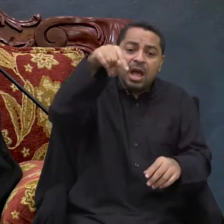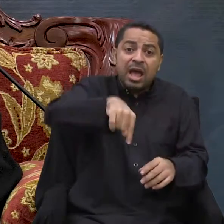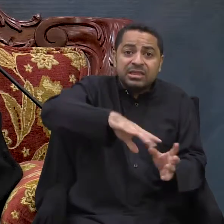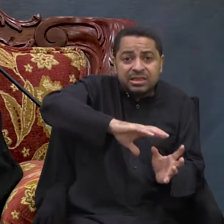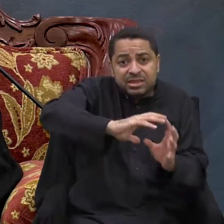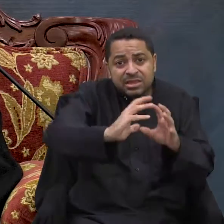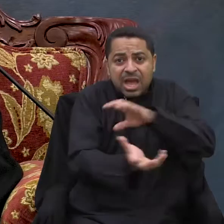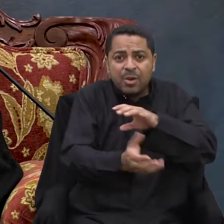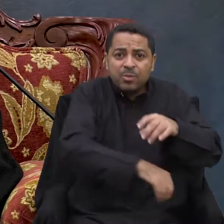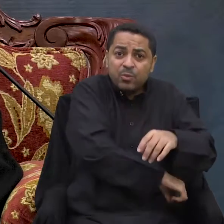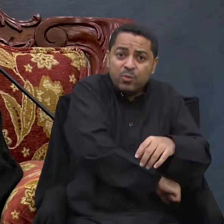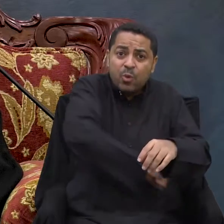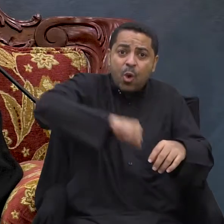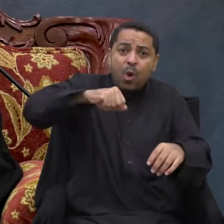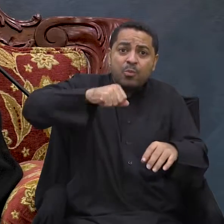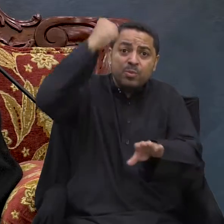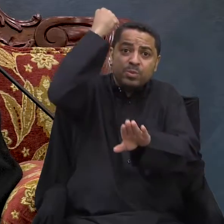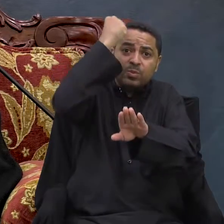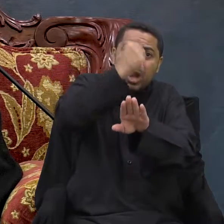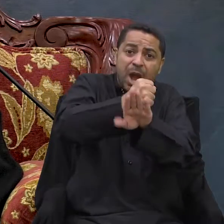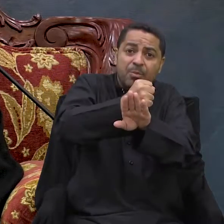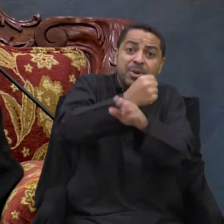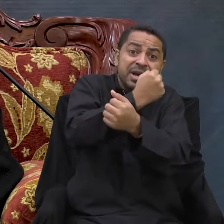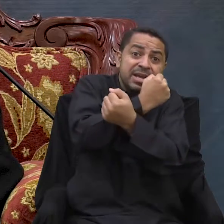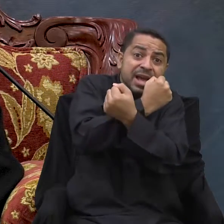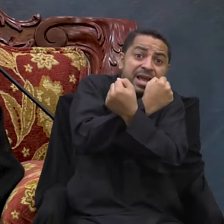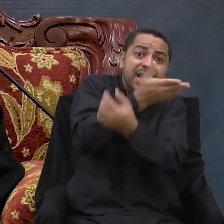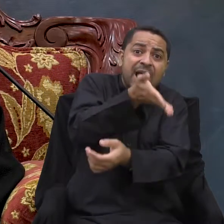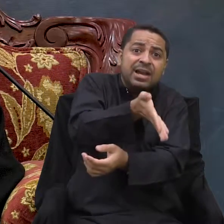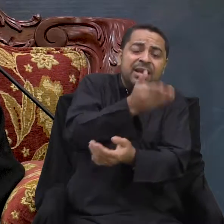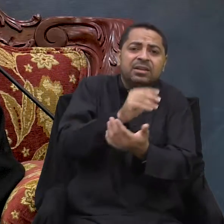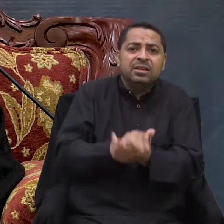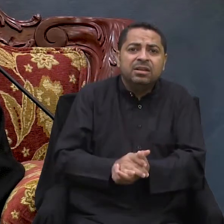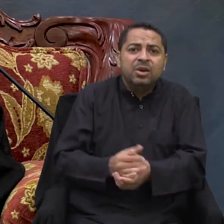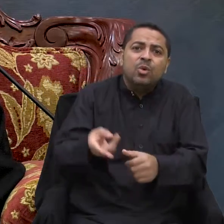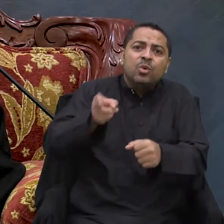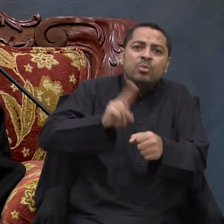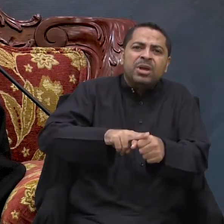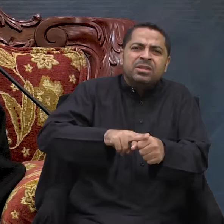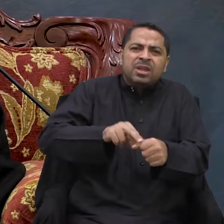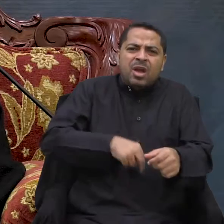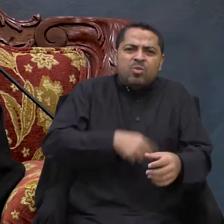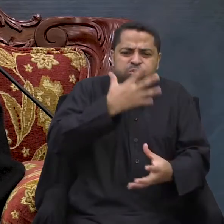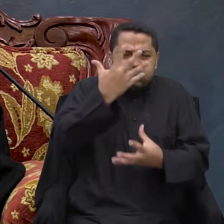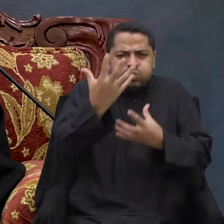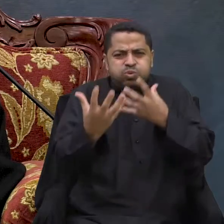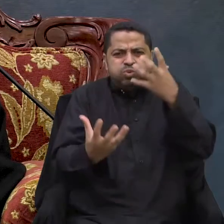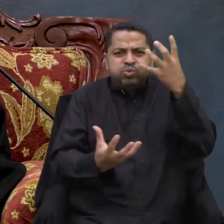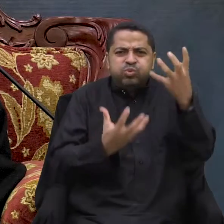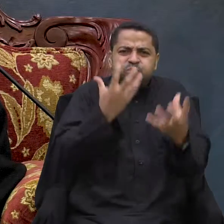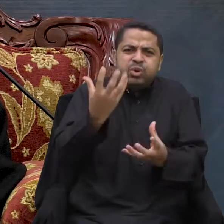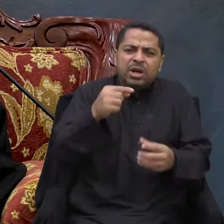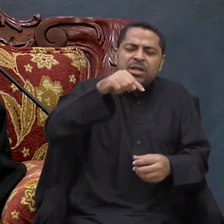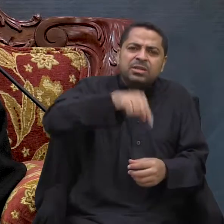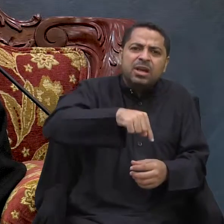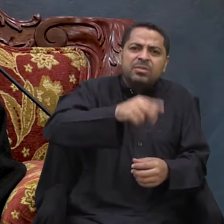علينا سيفا لنا في أيمانكم، وحششتم علينا نارا